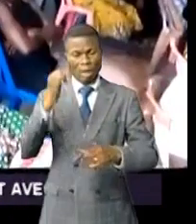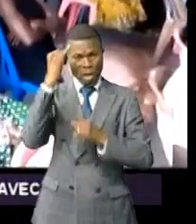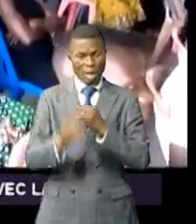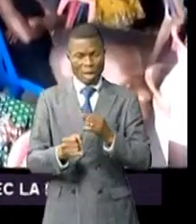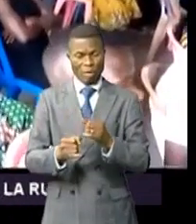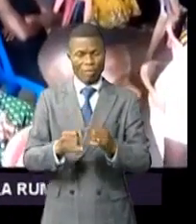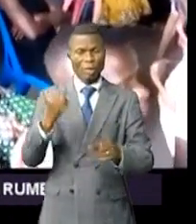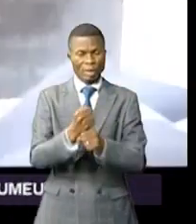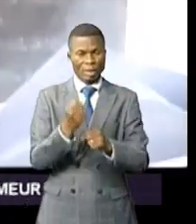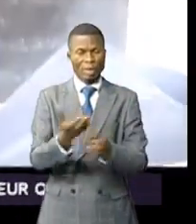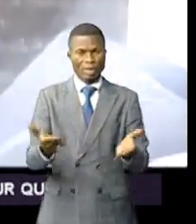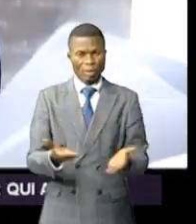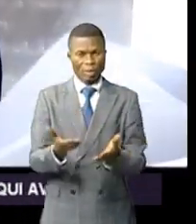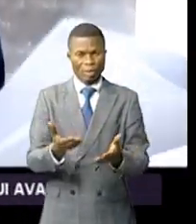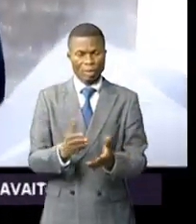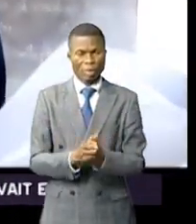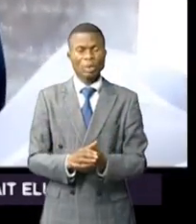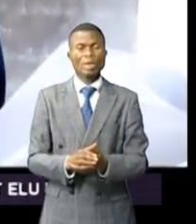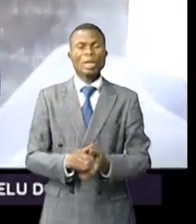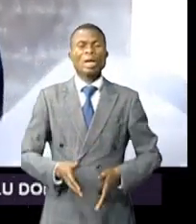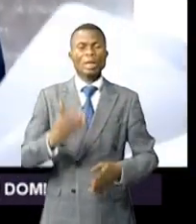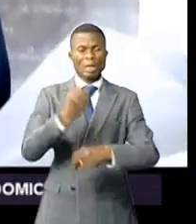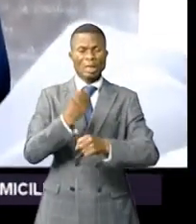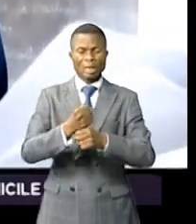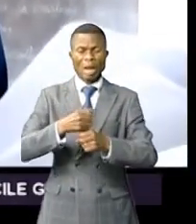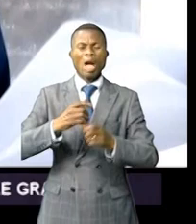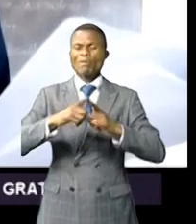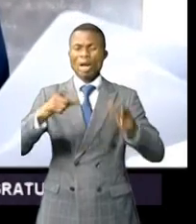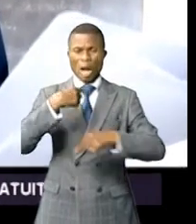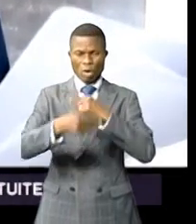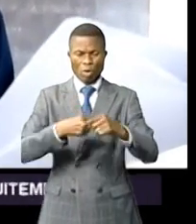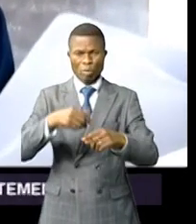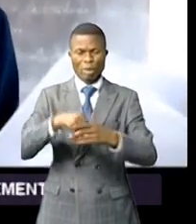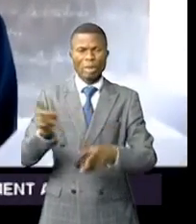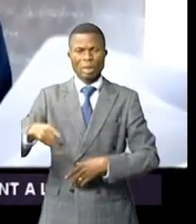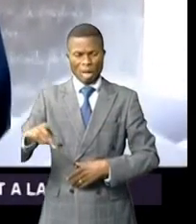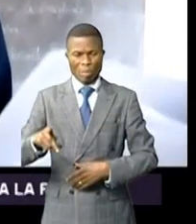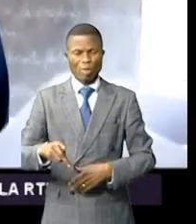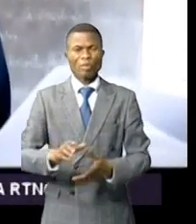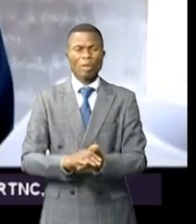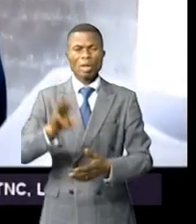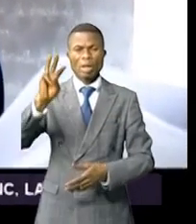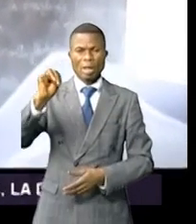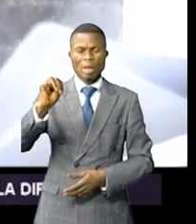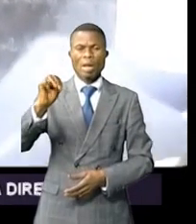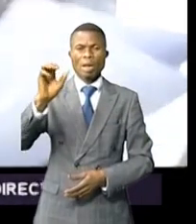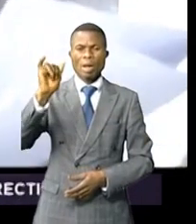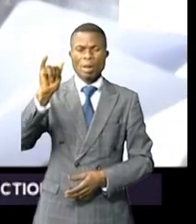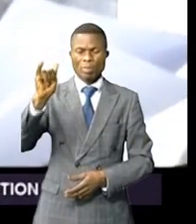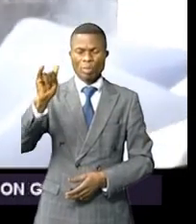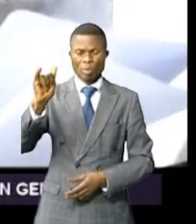cette mission, le grand chantier vient de s'ouvrir au sein de la province de Maïndombe afin